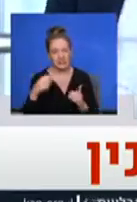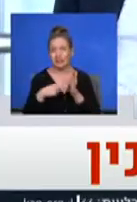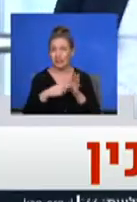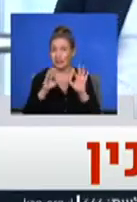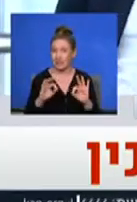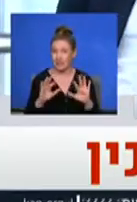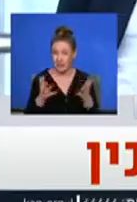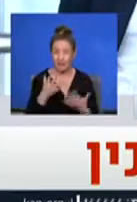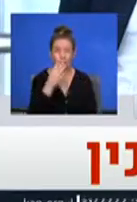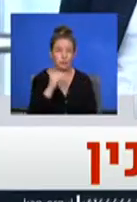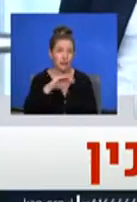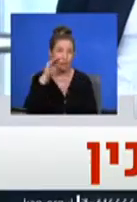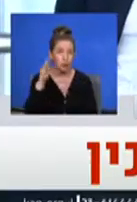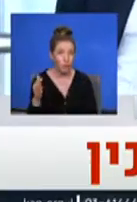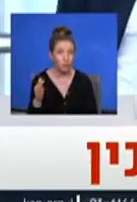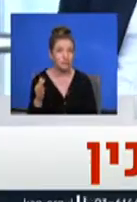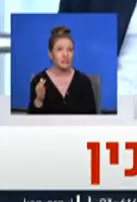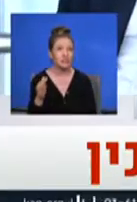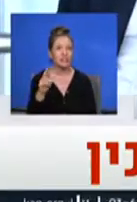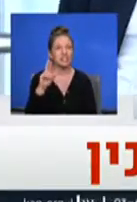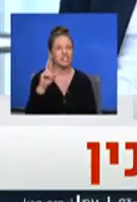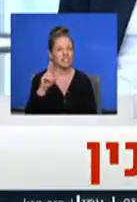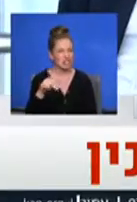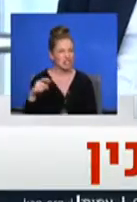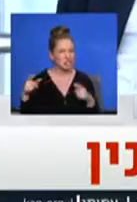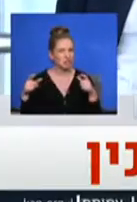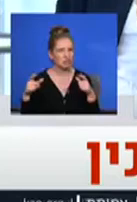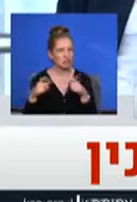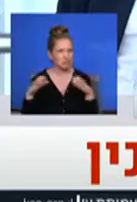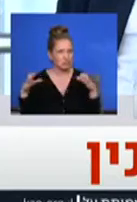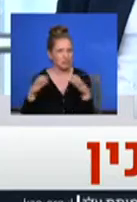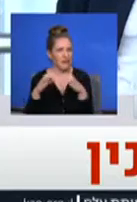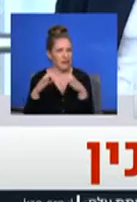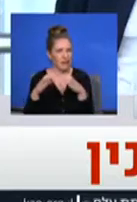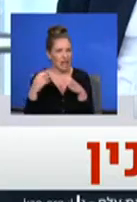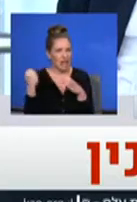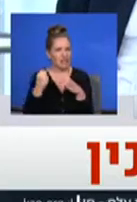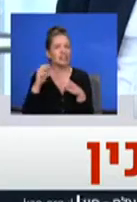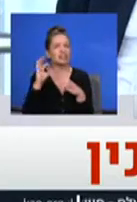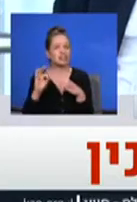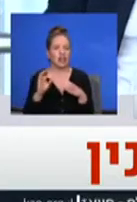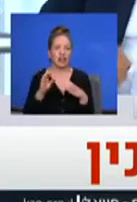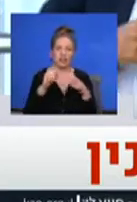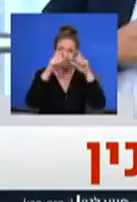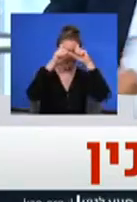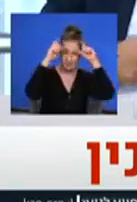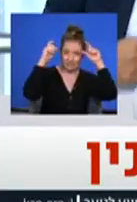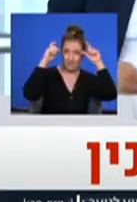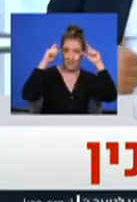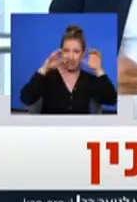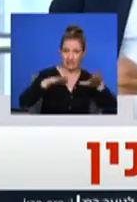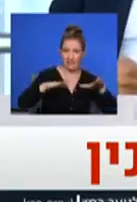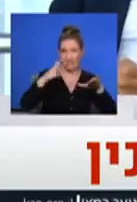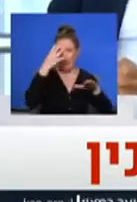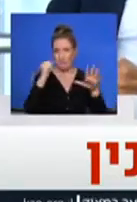ושומרון, עדיין גרעין מאוד קשה של החמאס והג'יהאד האסלאמי. גם החמאס מקווה שמשם אפשר יהיה להבעיר אש. ישראל